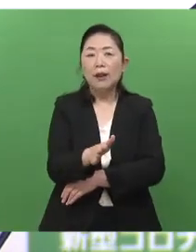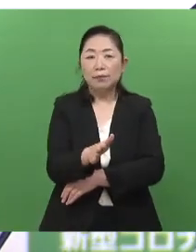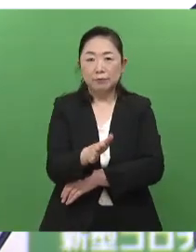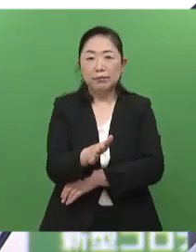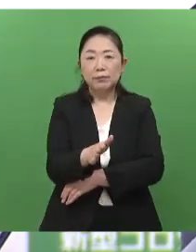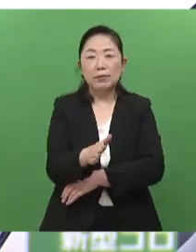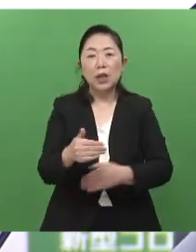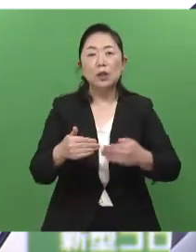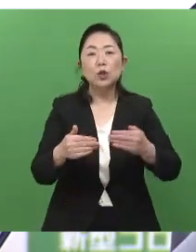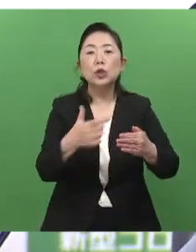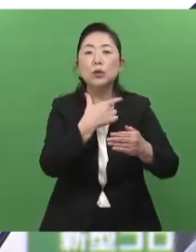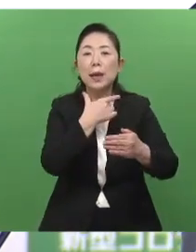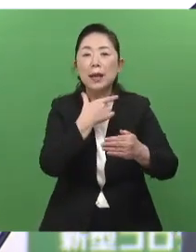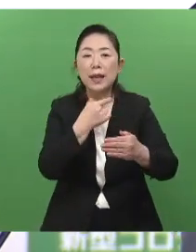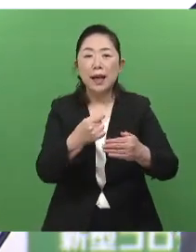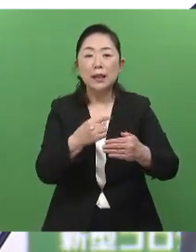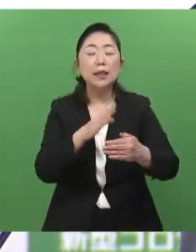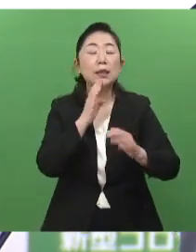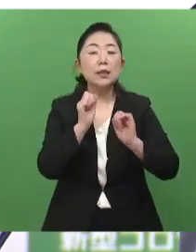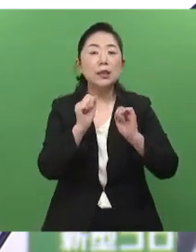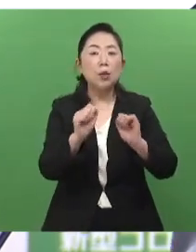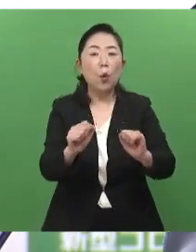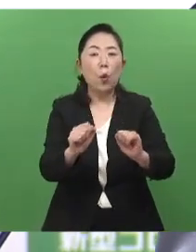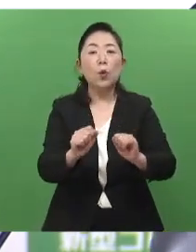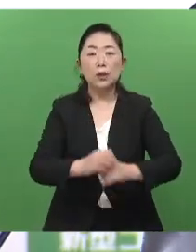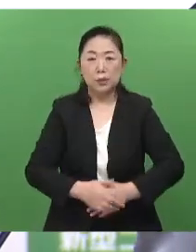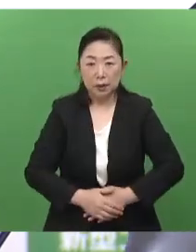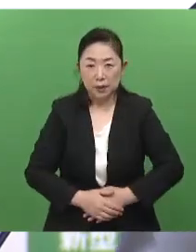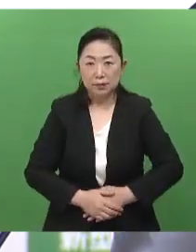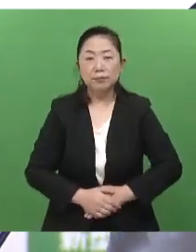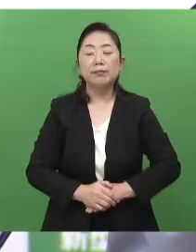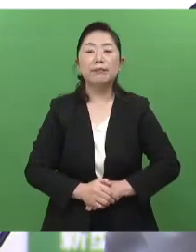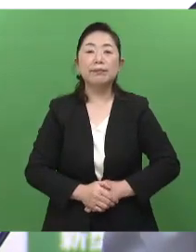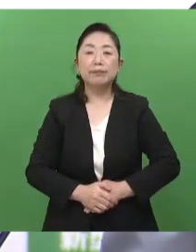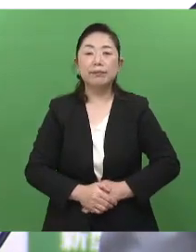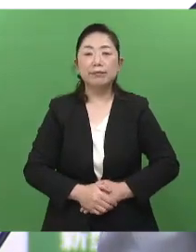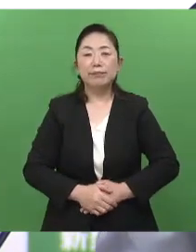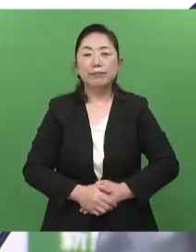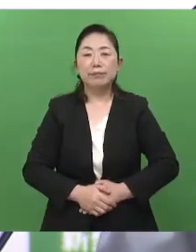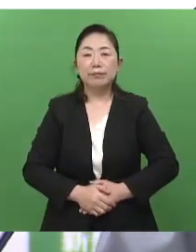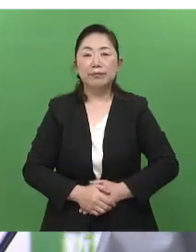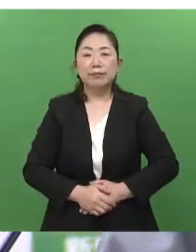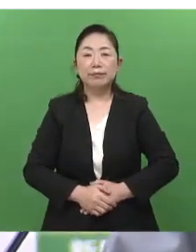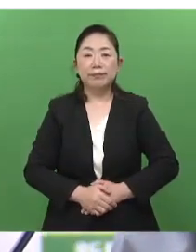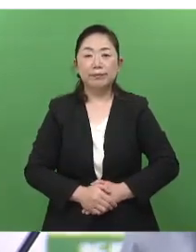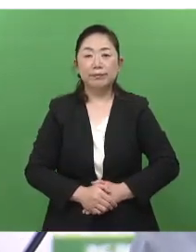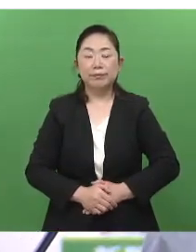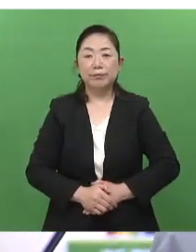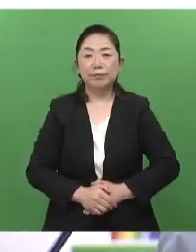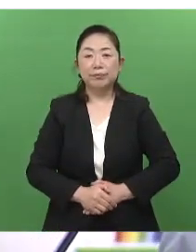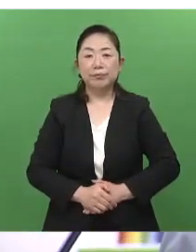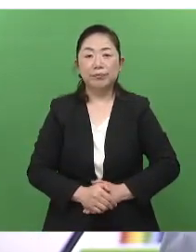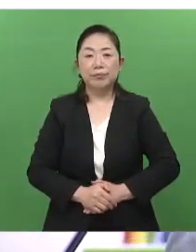えて、また実行していきたいというふうに考えております。はい、じゃあ最後、